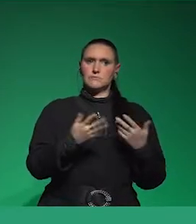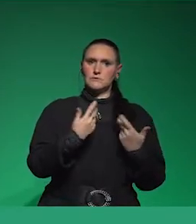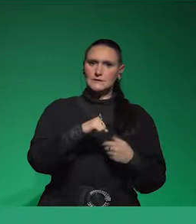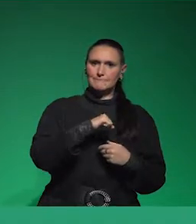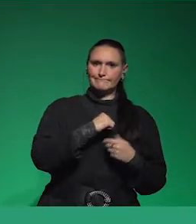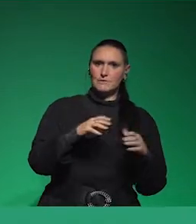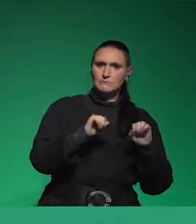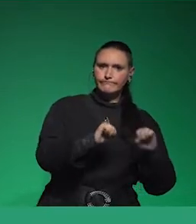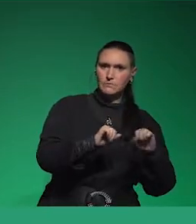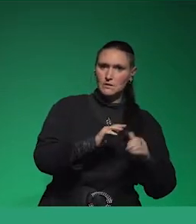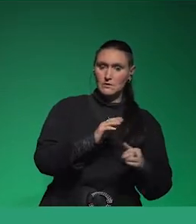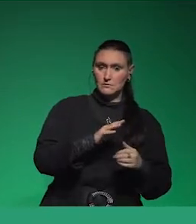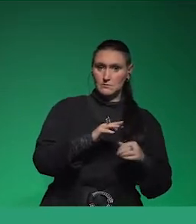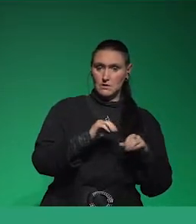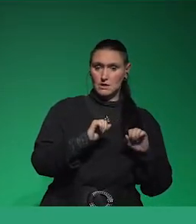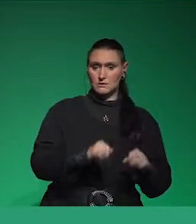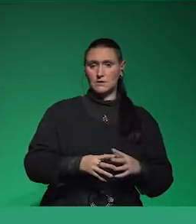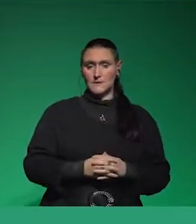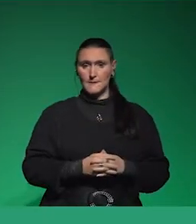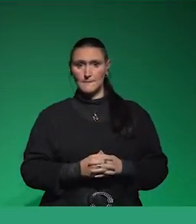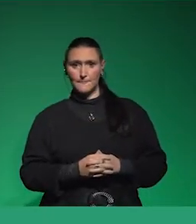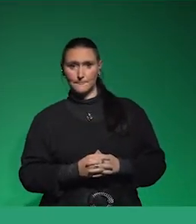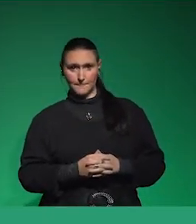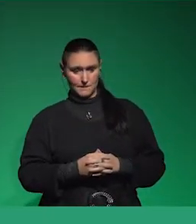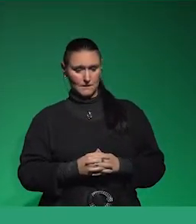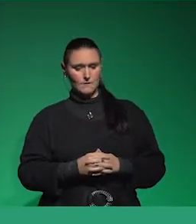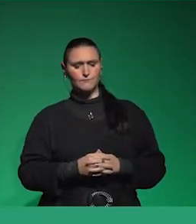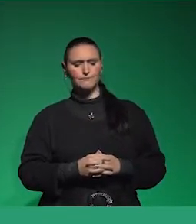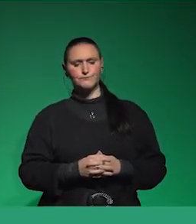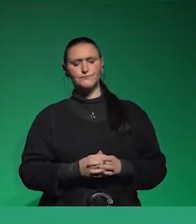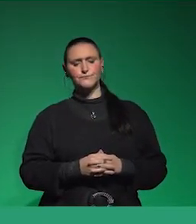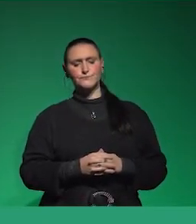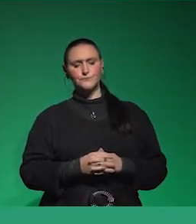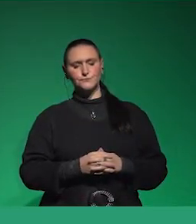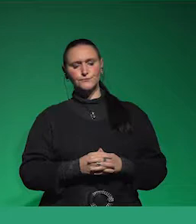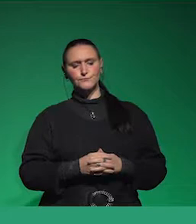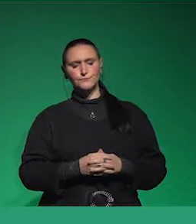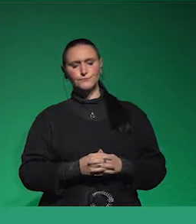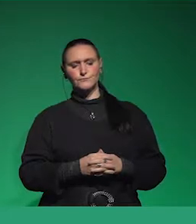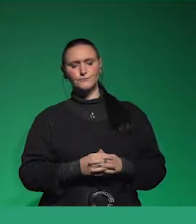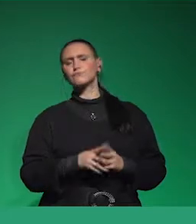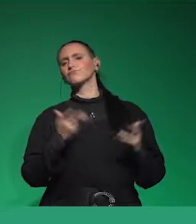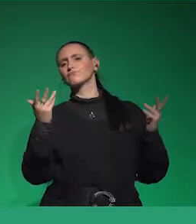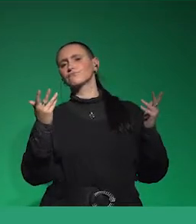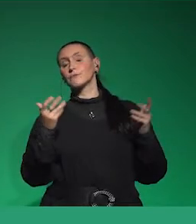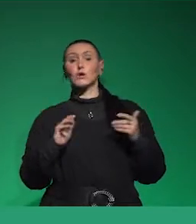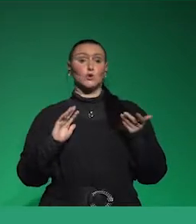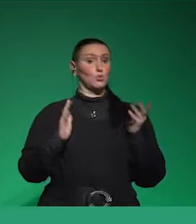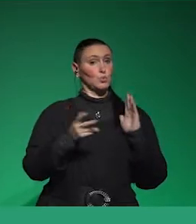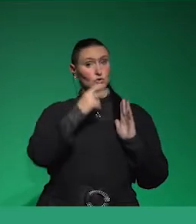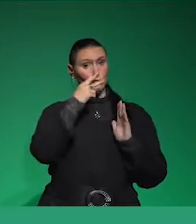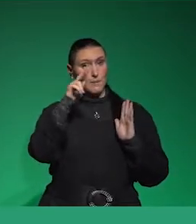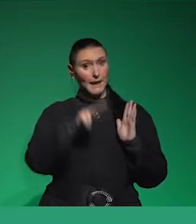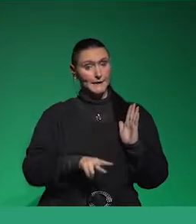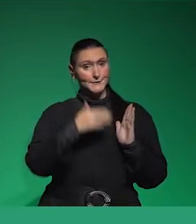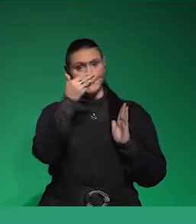Und vielleicht noch einen kleinen kurzen Überblick über die Maßnahmen, die